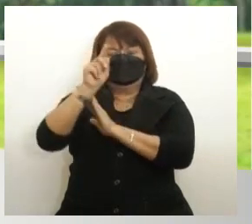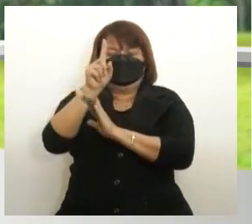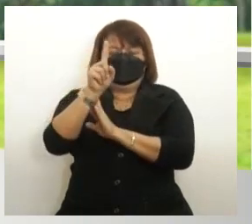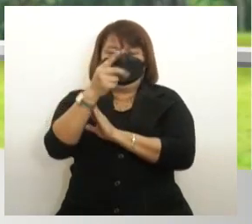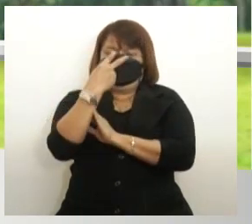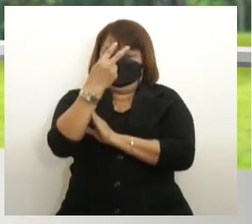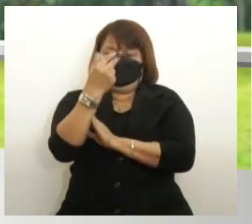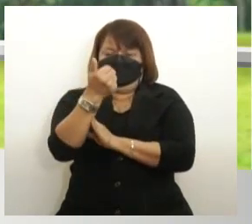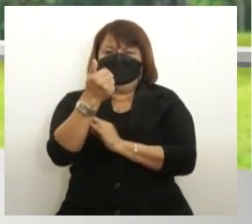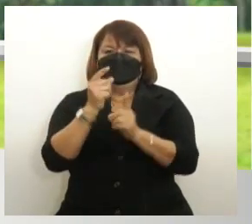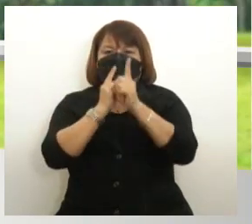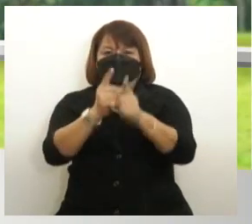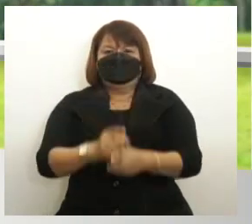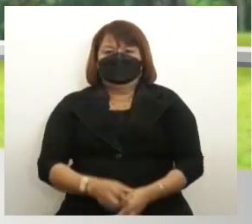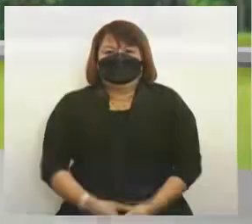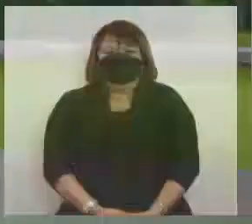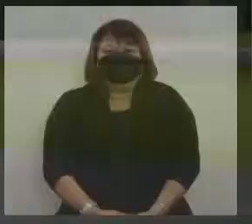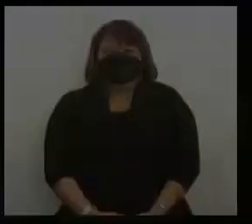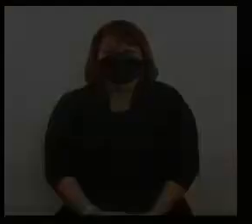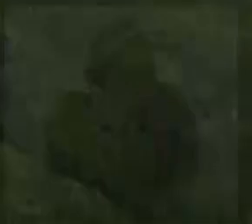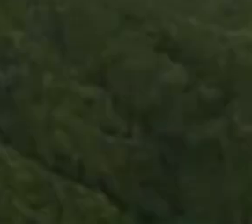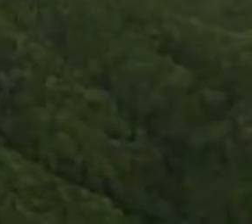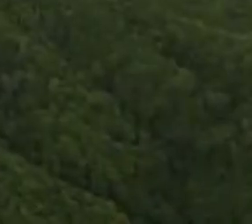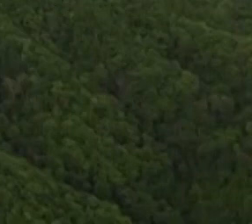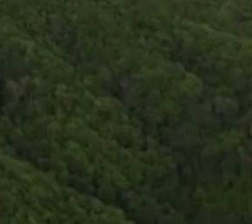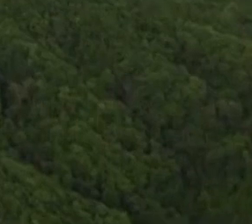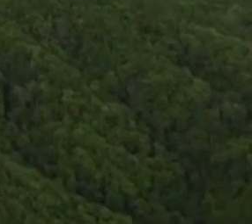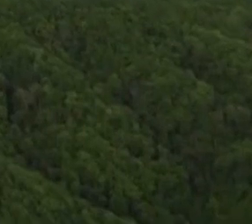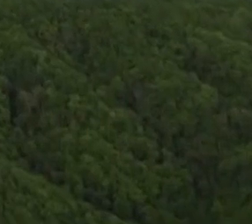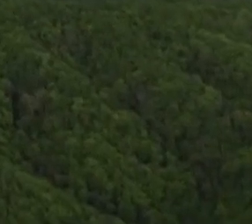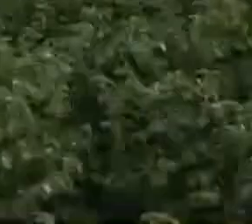างไรนั้นไปติดตามรับชมพร้อมๆกันค่ะ